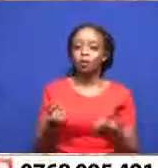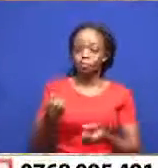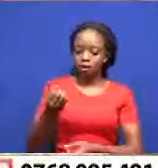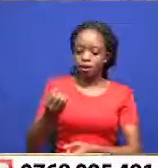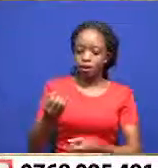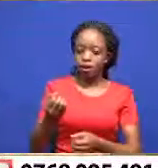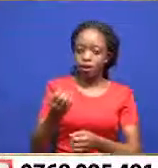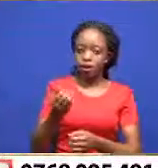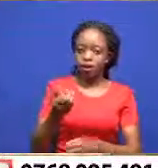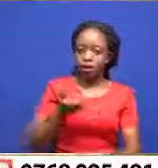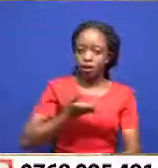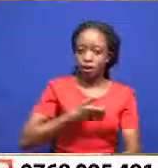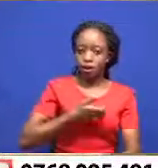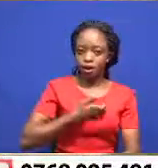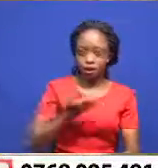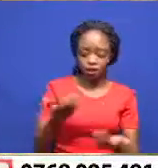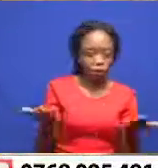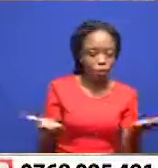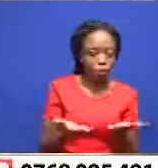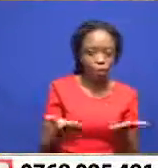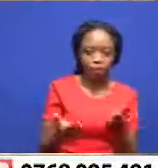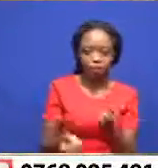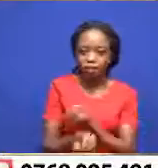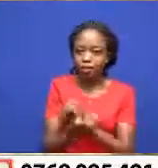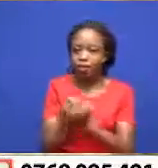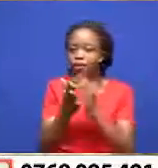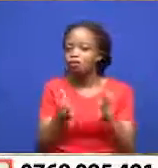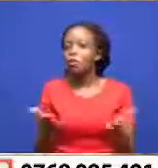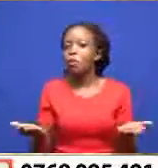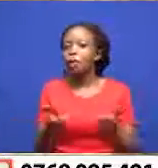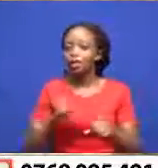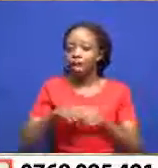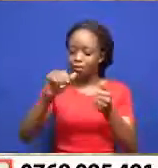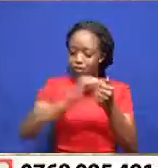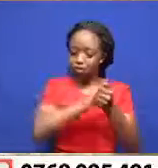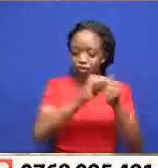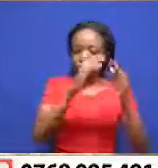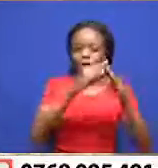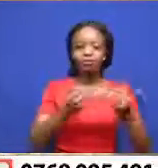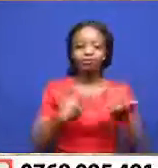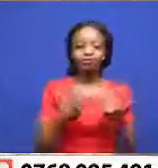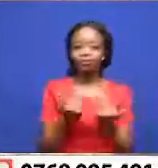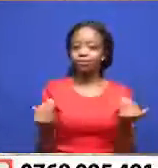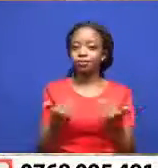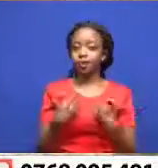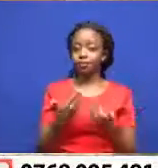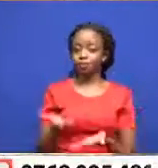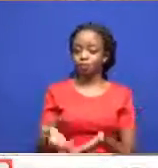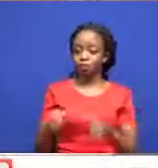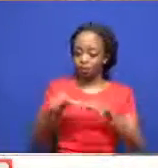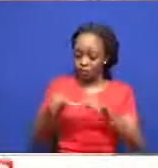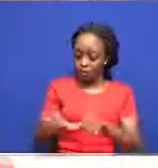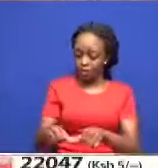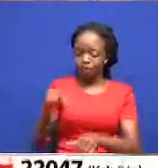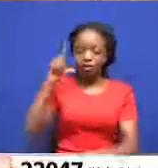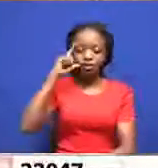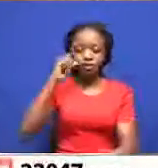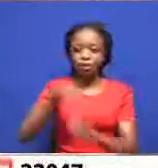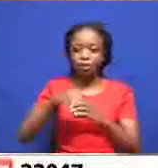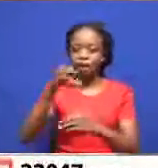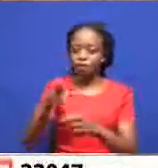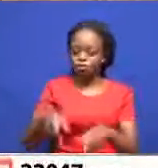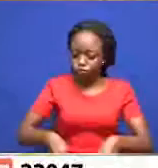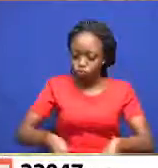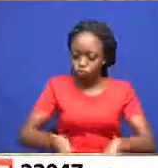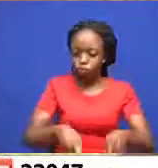wetu, hayuko. Sasa na sisi vile walivunja nyumba, tuko na watoto hawa, tunakaa hapa kwa nyumba, tumelala nje hapo